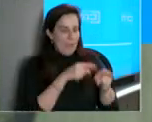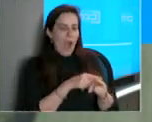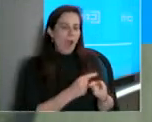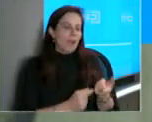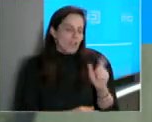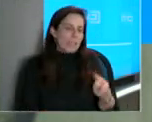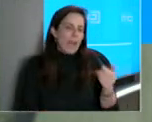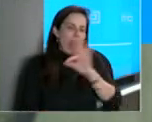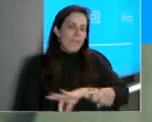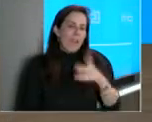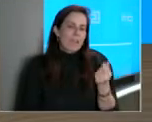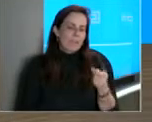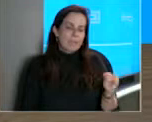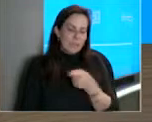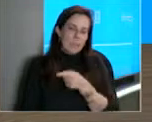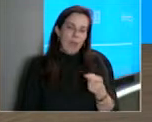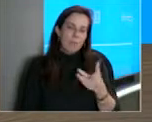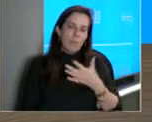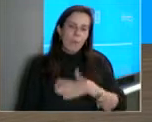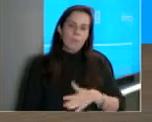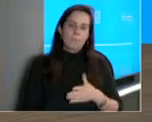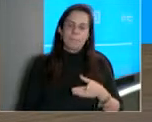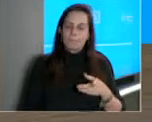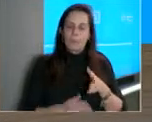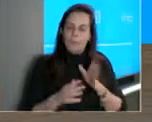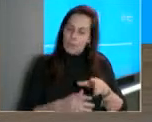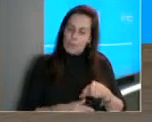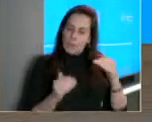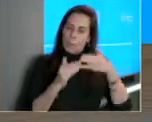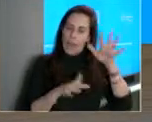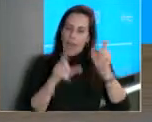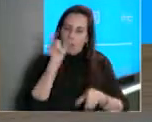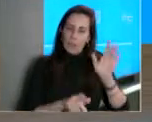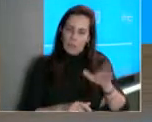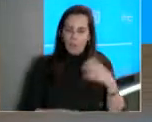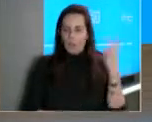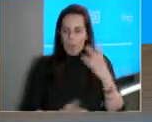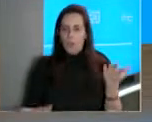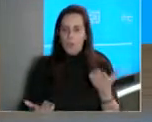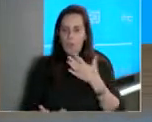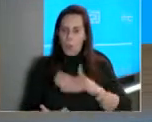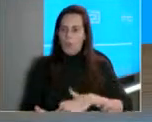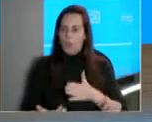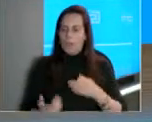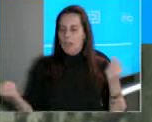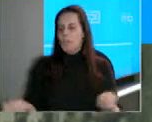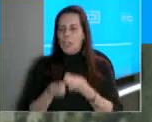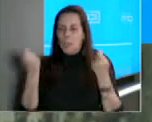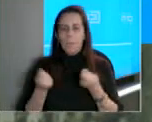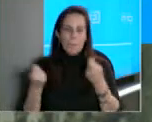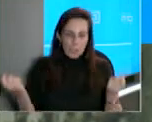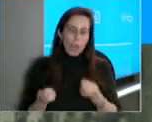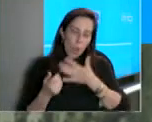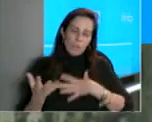העסקי שגם כן. רוצה להגדיל את התפוצה, לפנות ליותר אנשים, וגם, כמובן, רוצה לפנות למפרסמים, כי